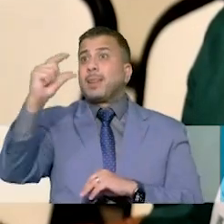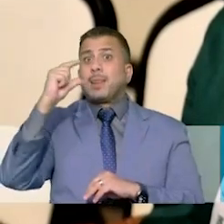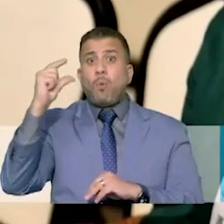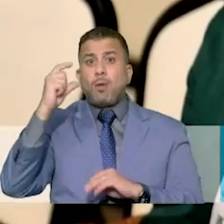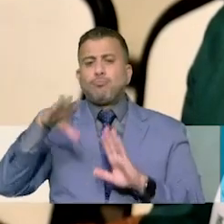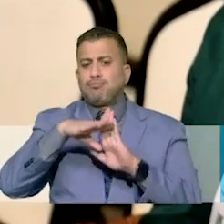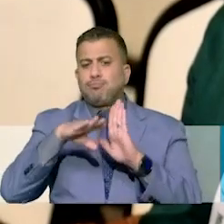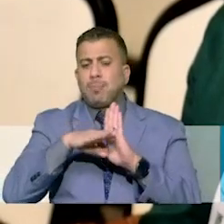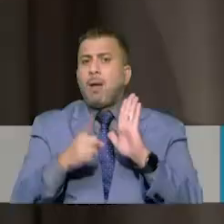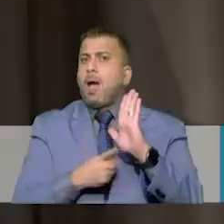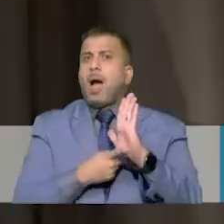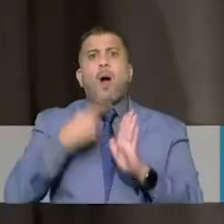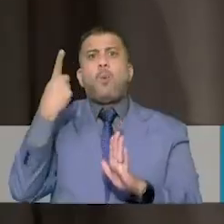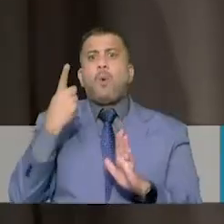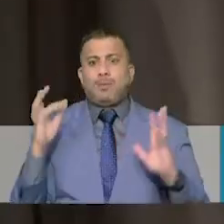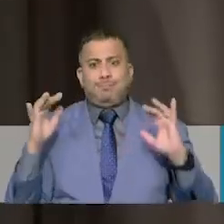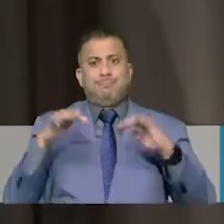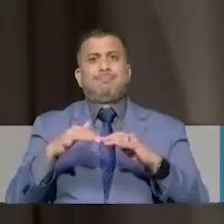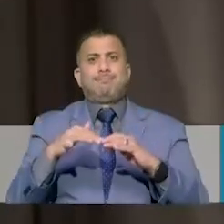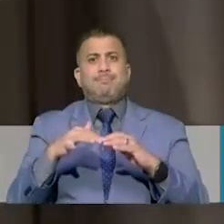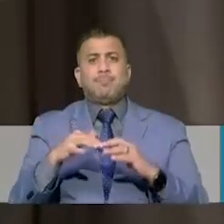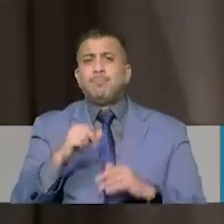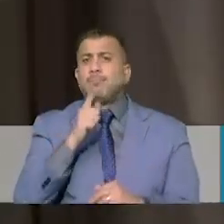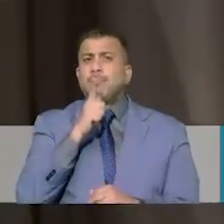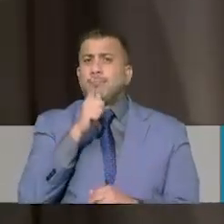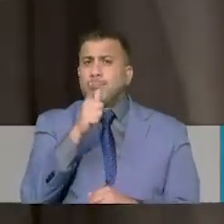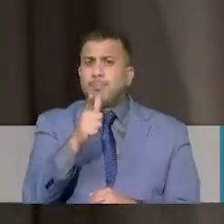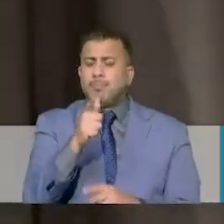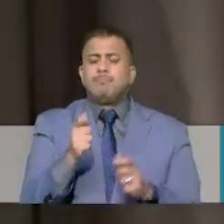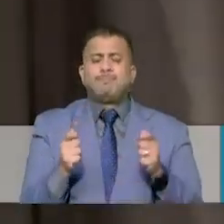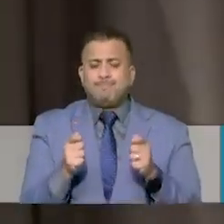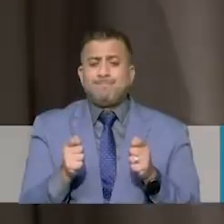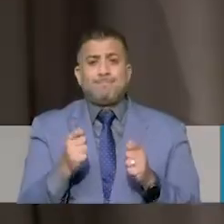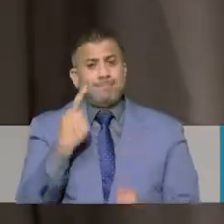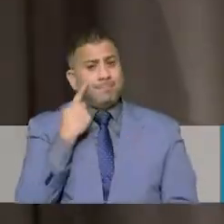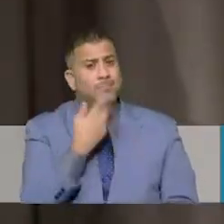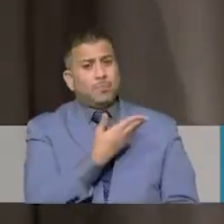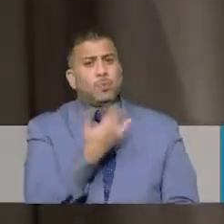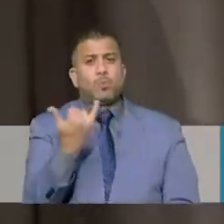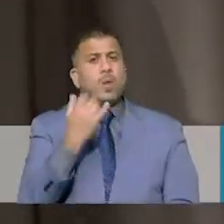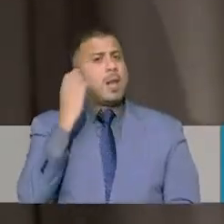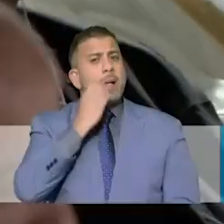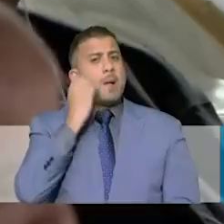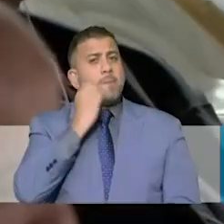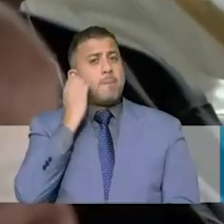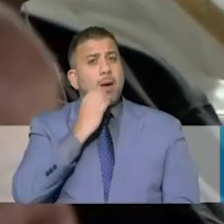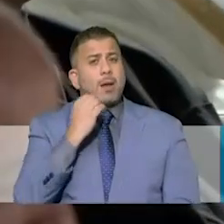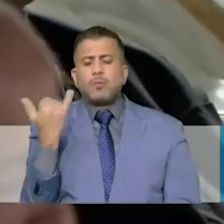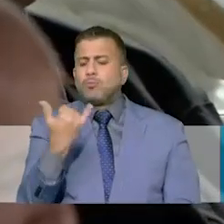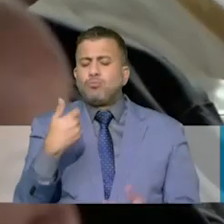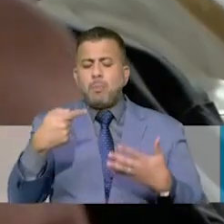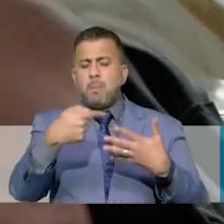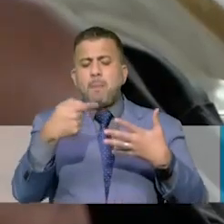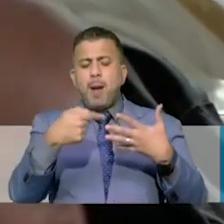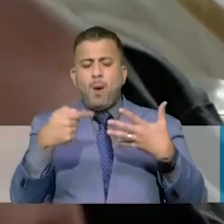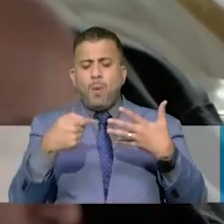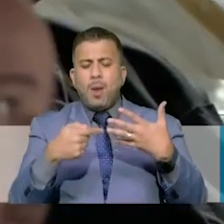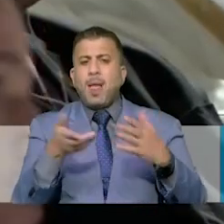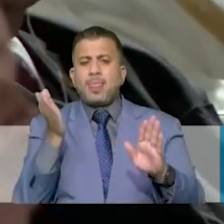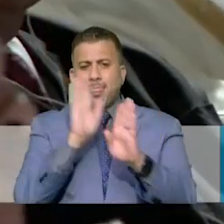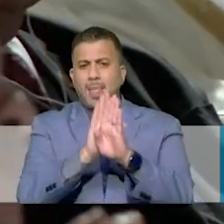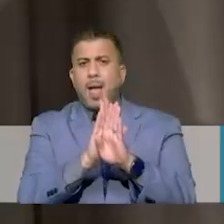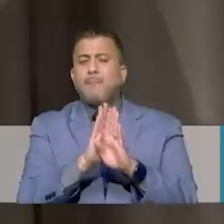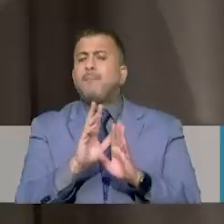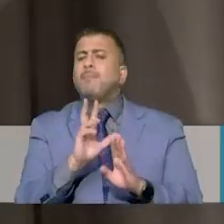ويعد الاول من نوعه واشار معاليه في كلمته الى ادوار الامارات المحوريه في دعم قضايا المناخ